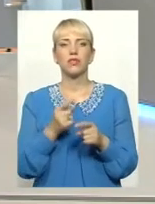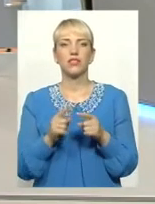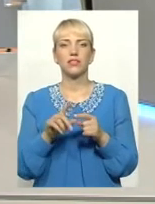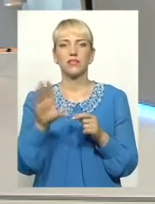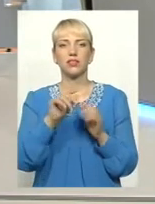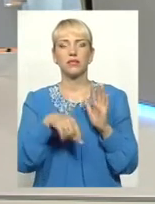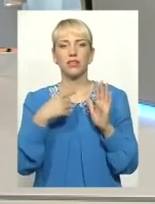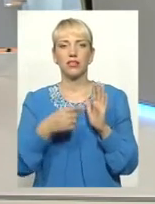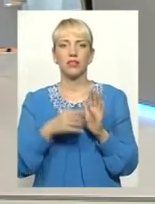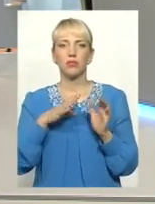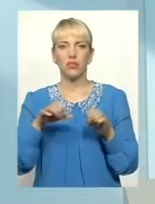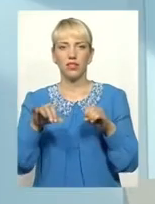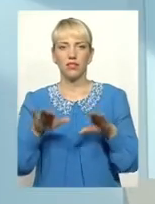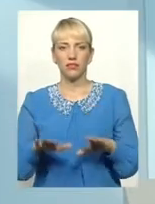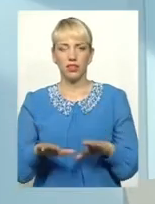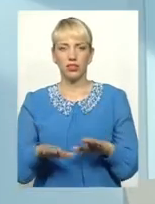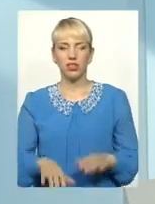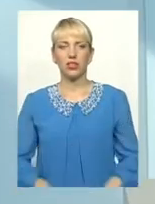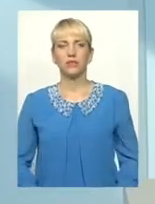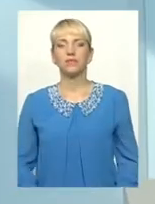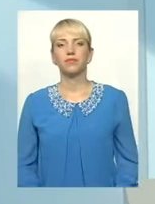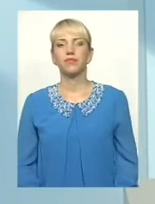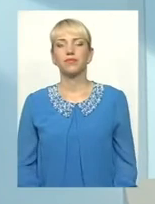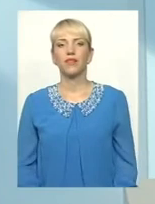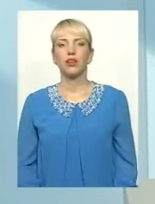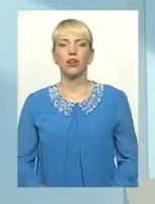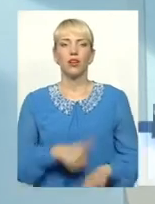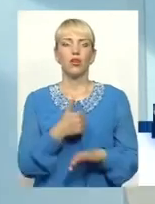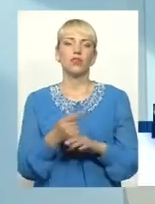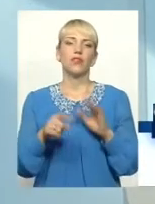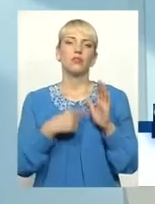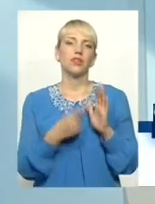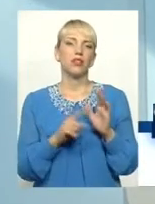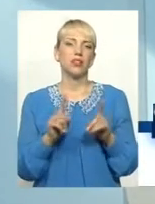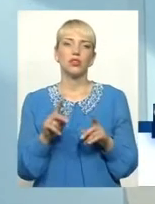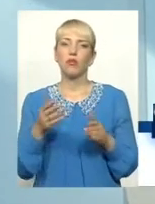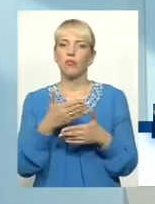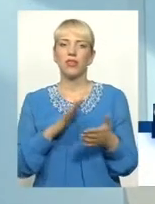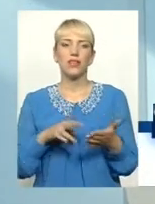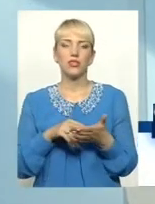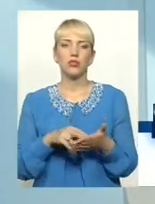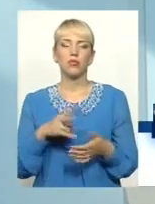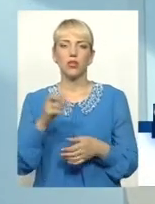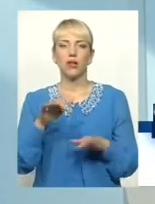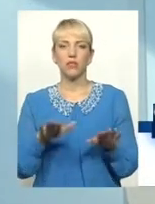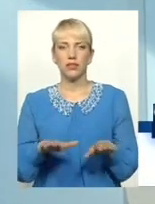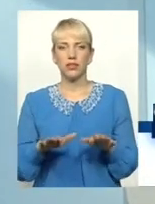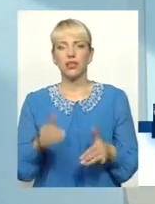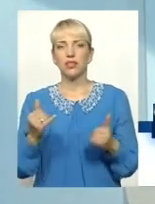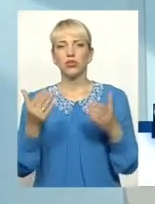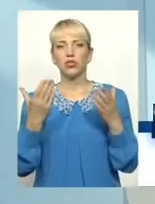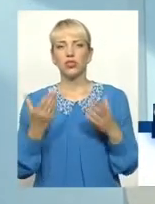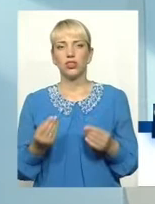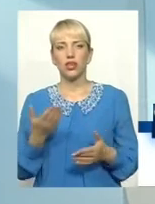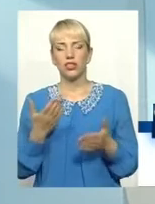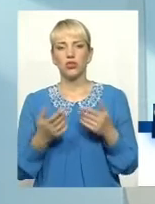самі головні, вже були вирішені? Ну, саме головне питання, скажімо так, що ми не стоїмо на місці. На сьогоднішній день, якщо вам сказати